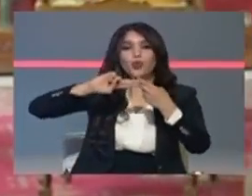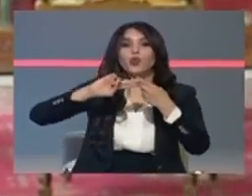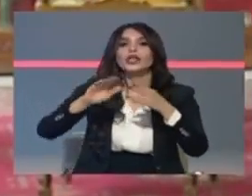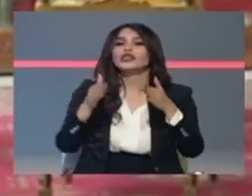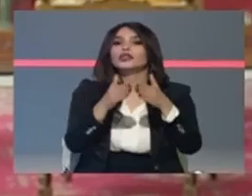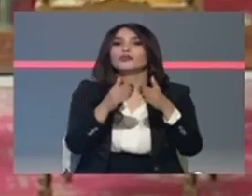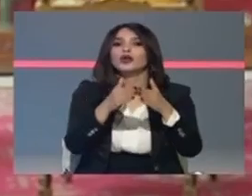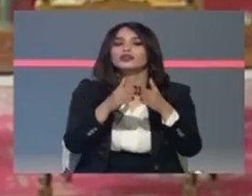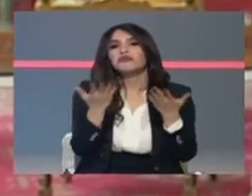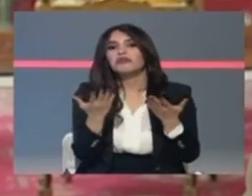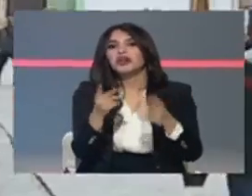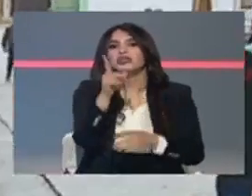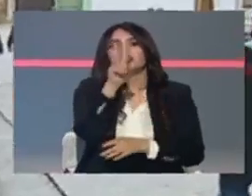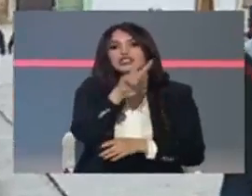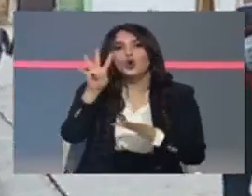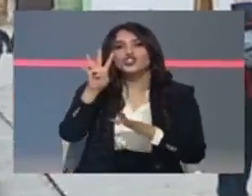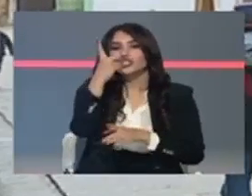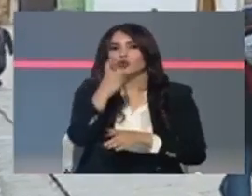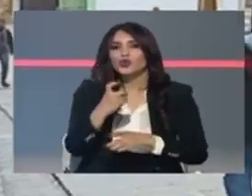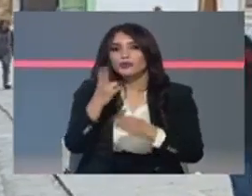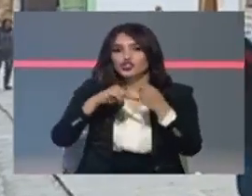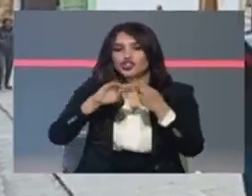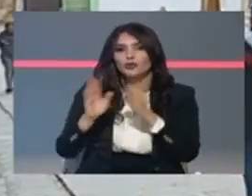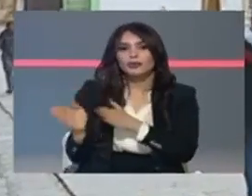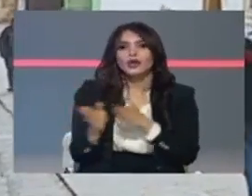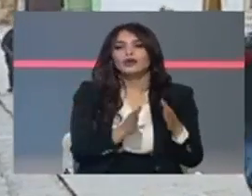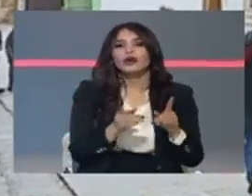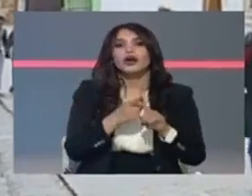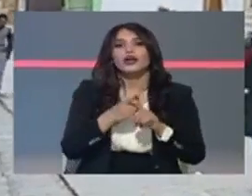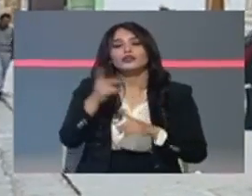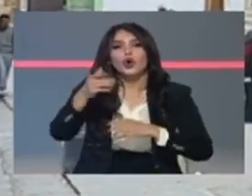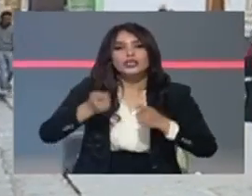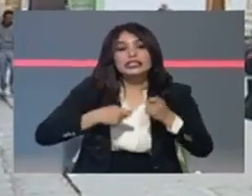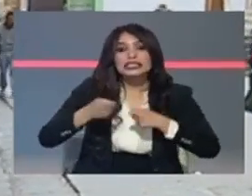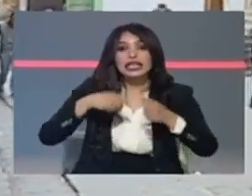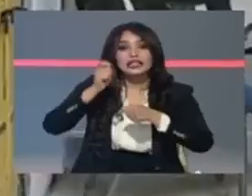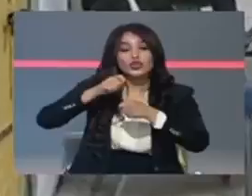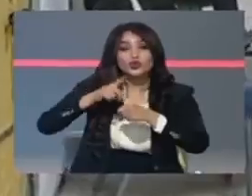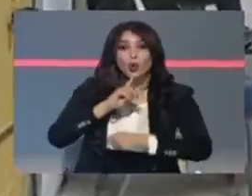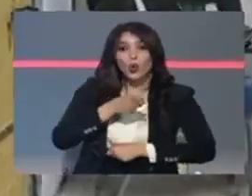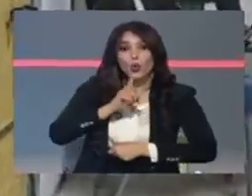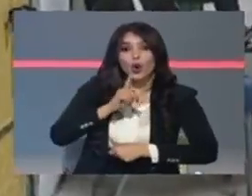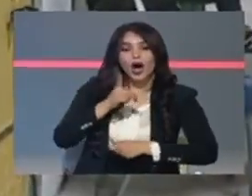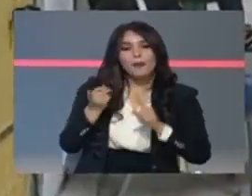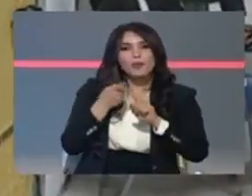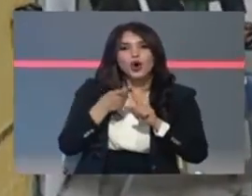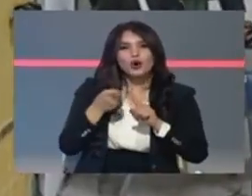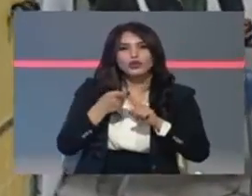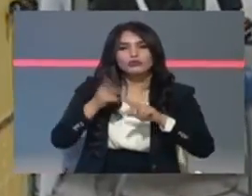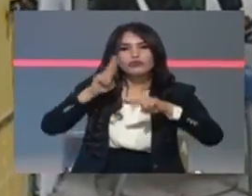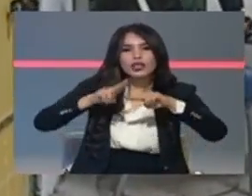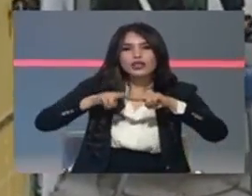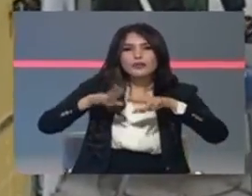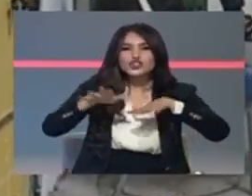الطلبات هذه في غضون 19 يوم. الجامعة الوطنية للصناعات التقليدية رأت أن هذه القرارات يجب تعزيزها بإجراءات